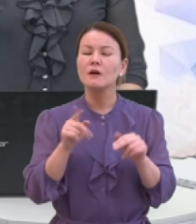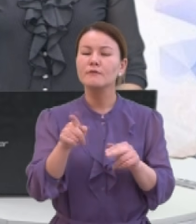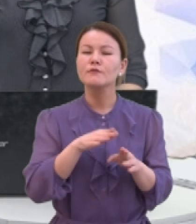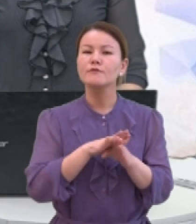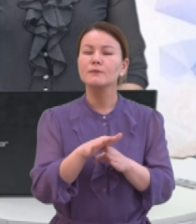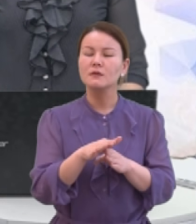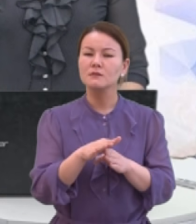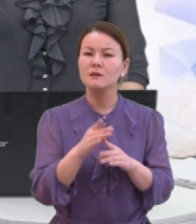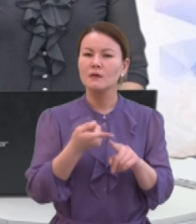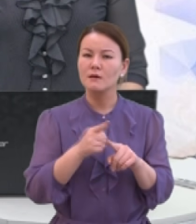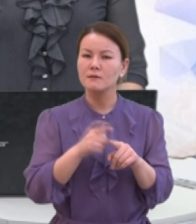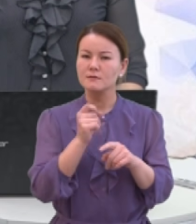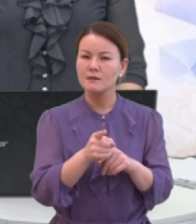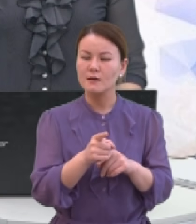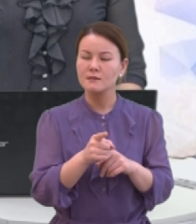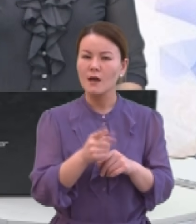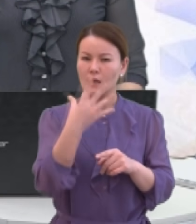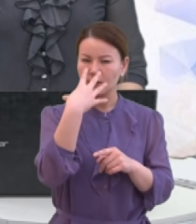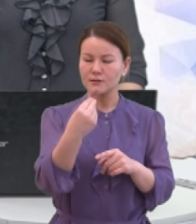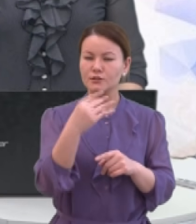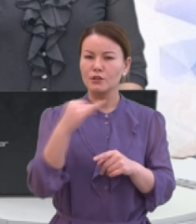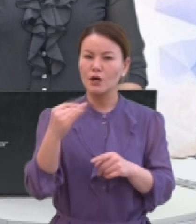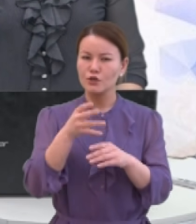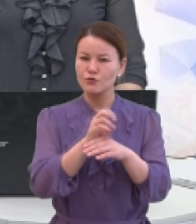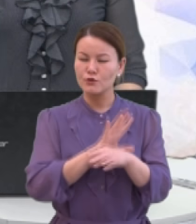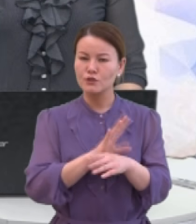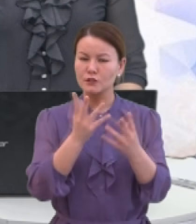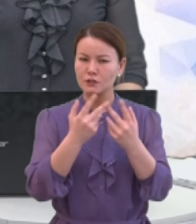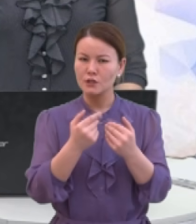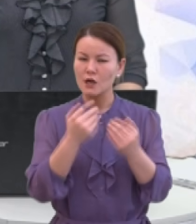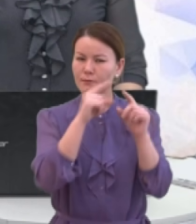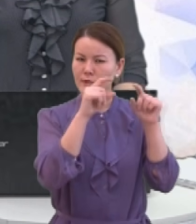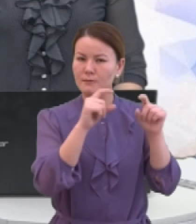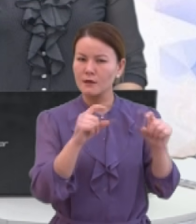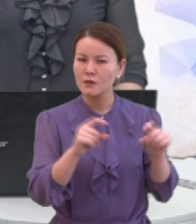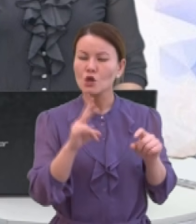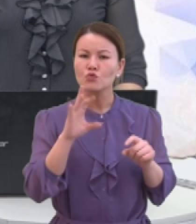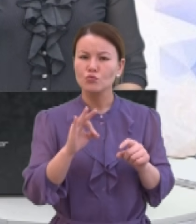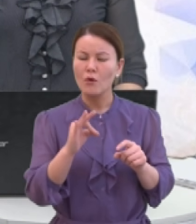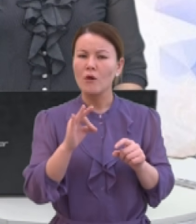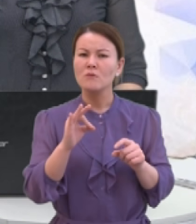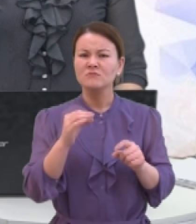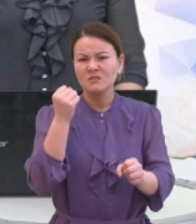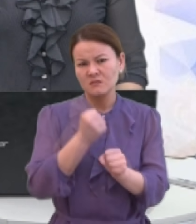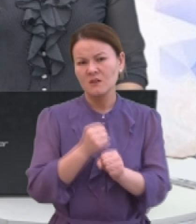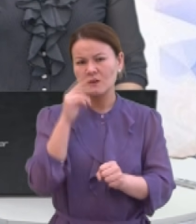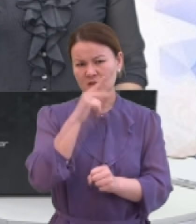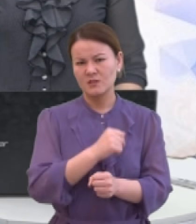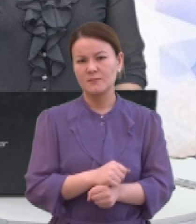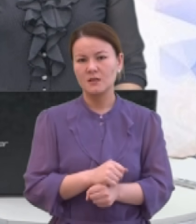задания лисичка и ёжик решали примеры но допустили ошибки